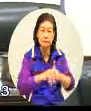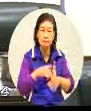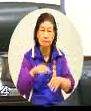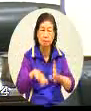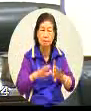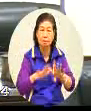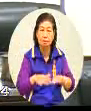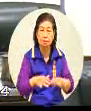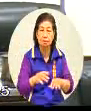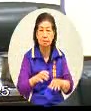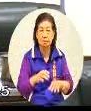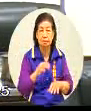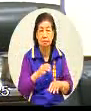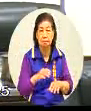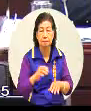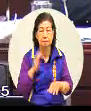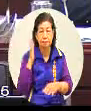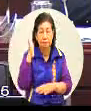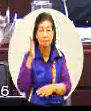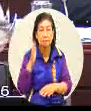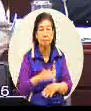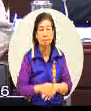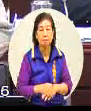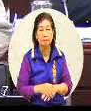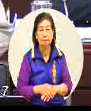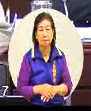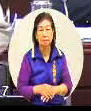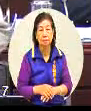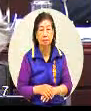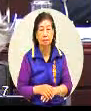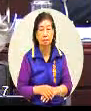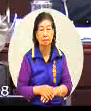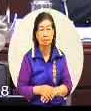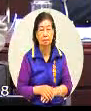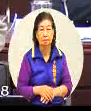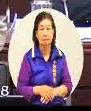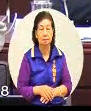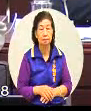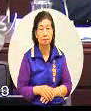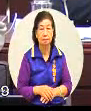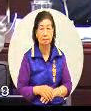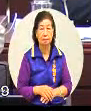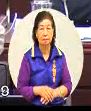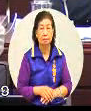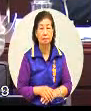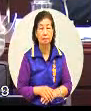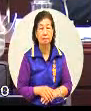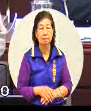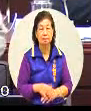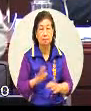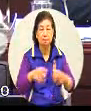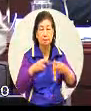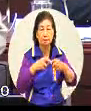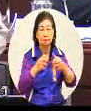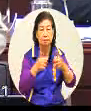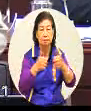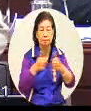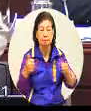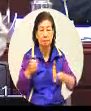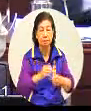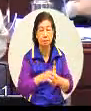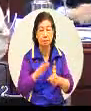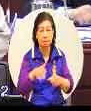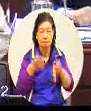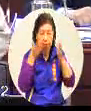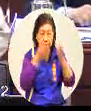台？ 嘿，多谢啊，多谢局长啊，多谢李议员。啊，李议员对咱